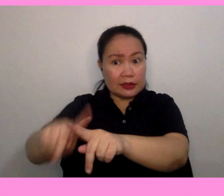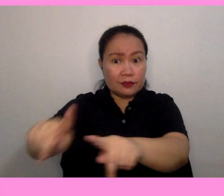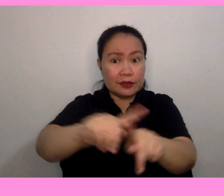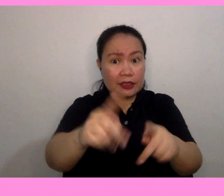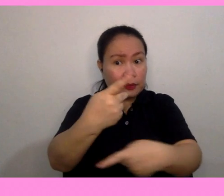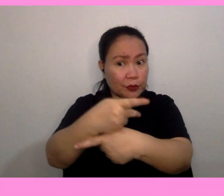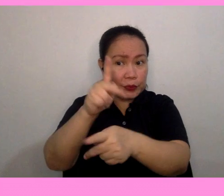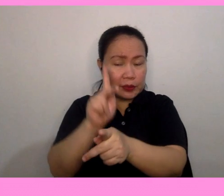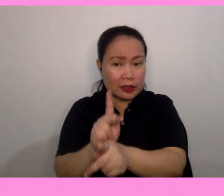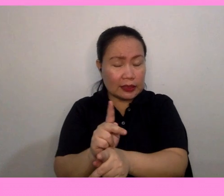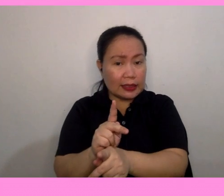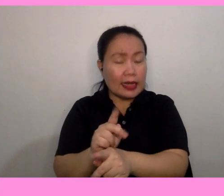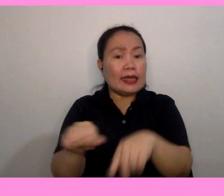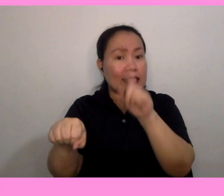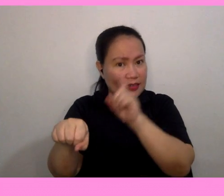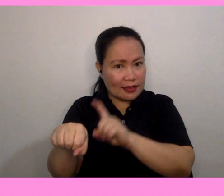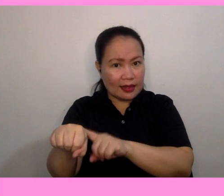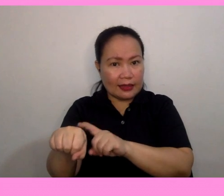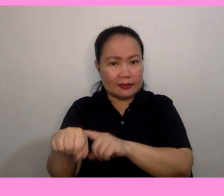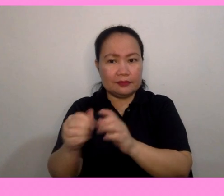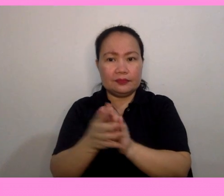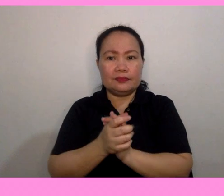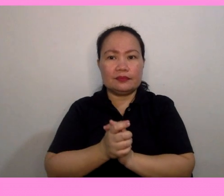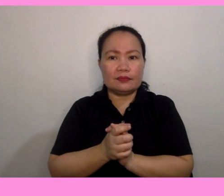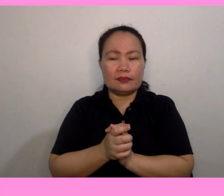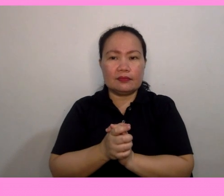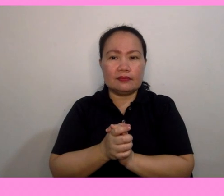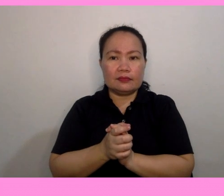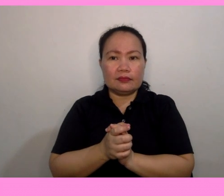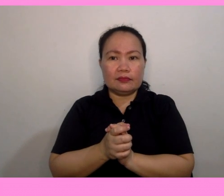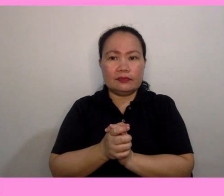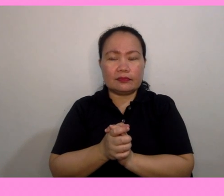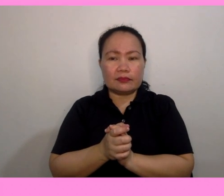alternatibong produkto sa isang takdang panahon.